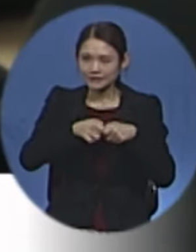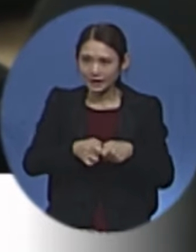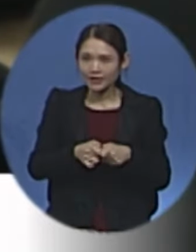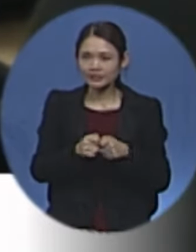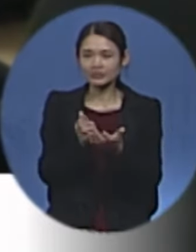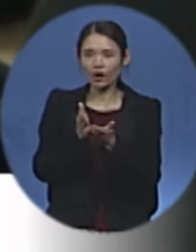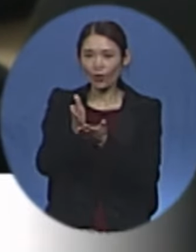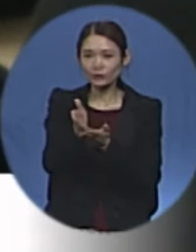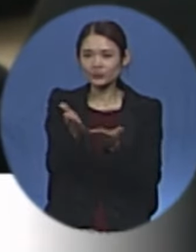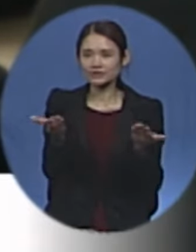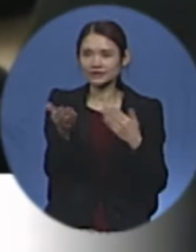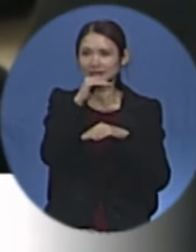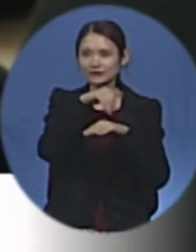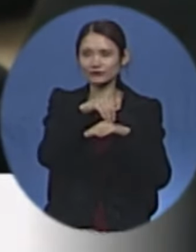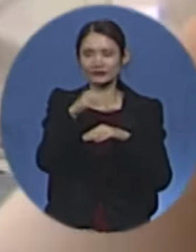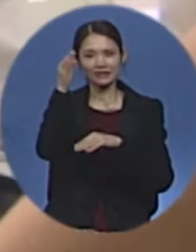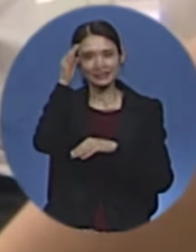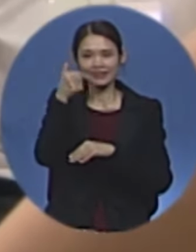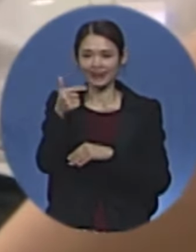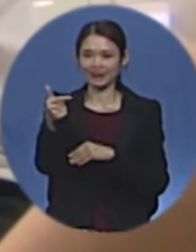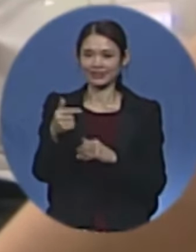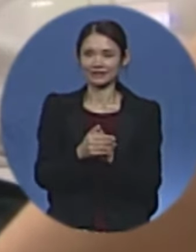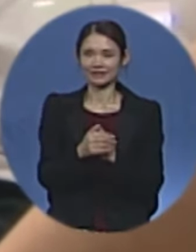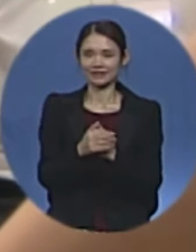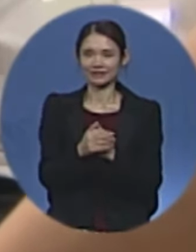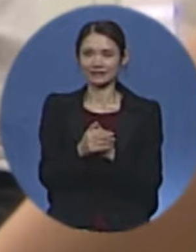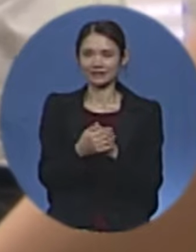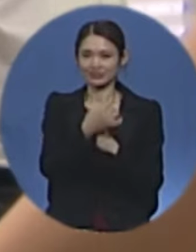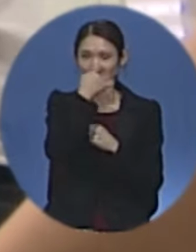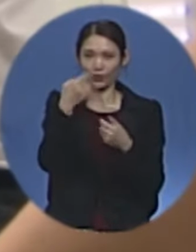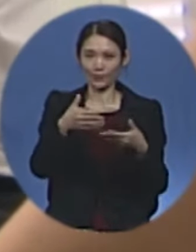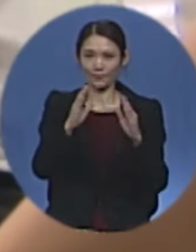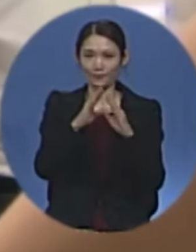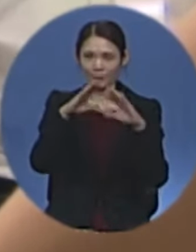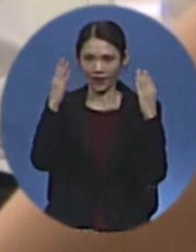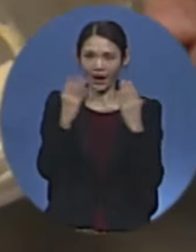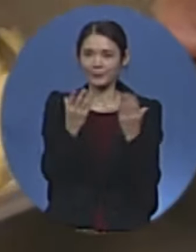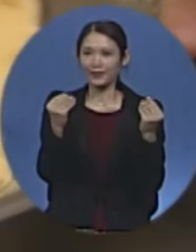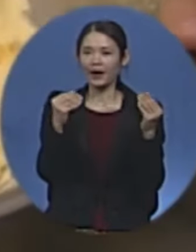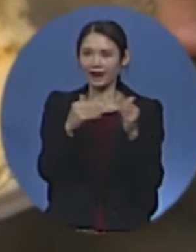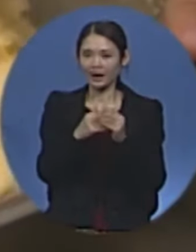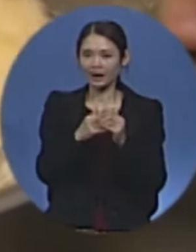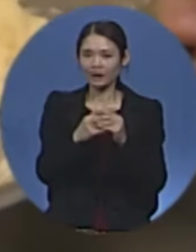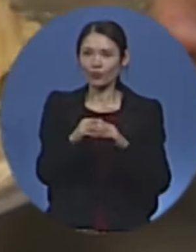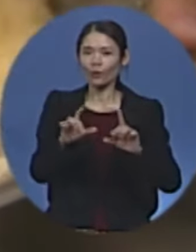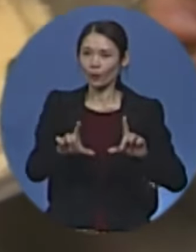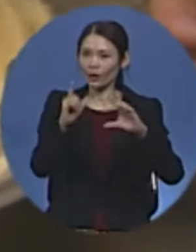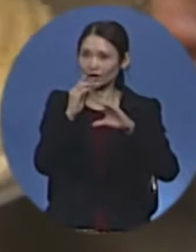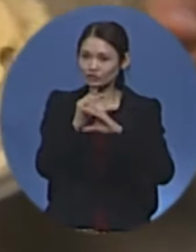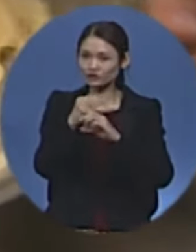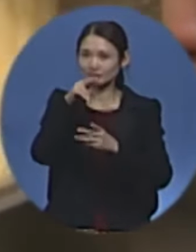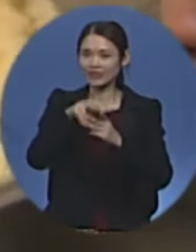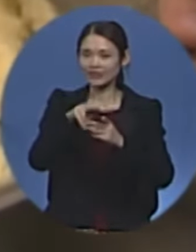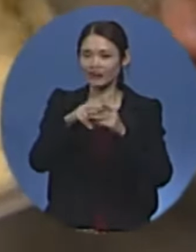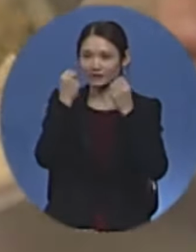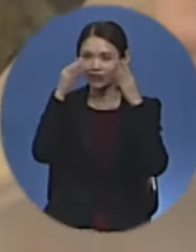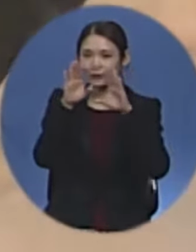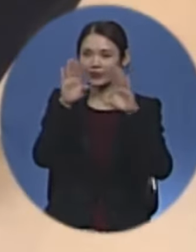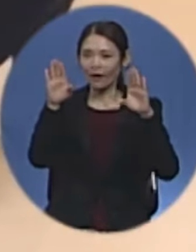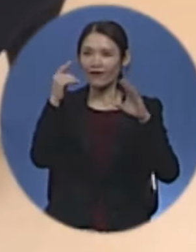전문적인 직업훈련을 할 수 있을 것으로 기대됩니다. 설립부지 선정 등을 마치고 이르면 올해 중으로 센터가 문을 열